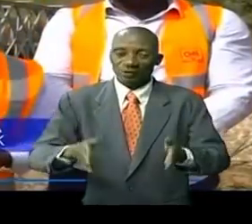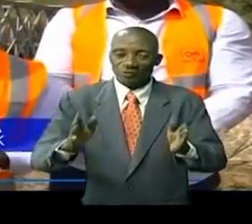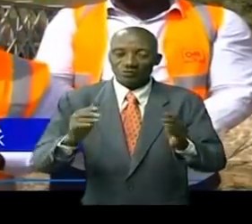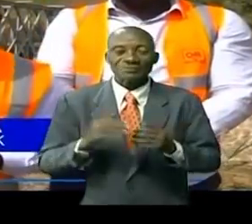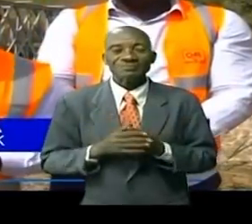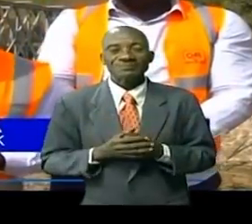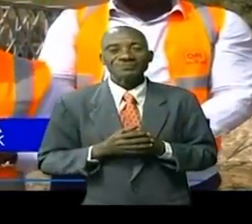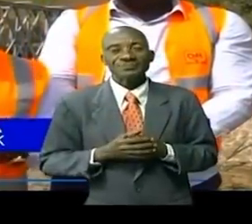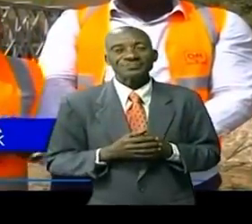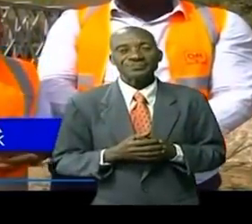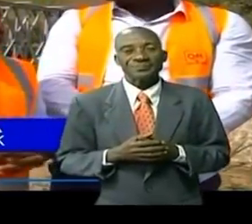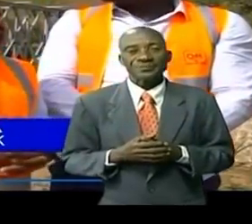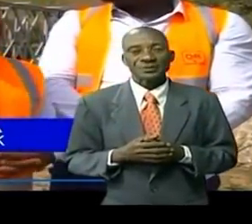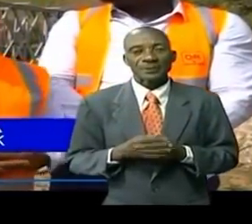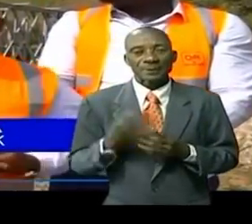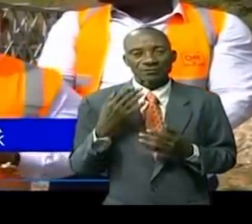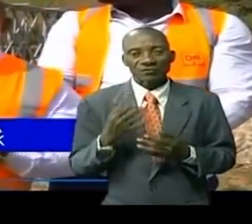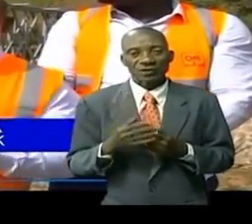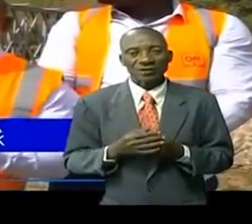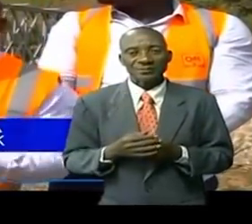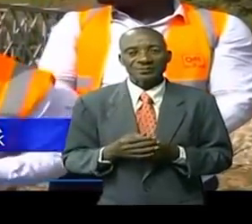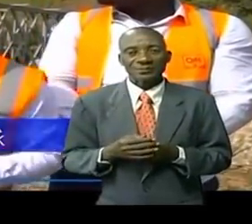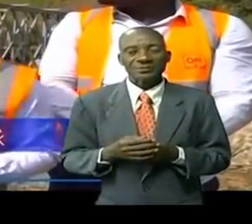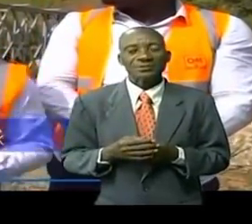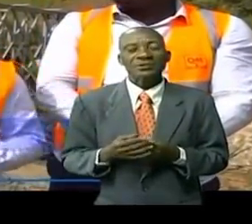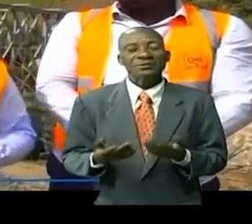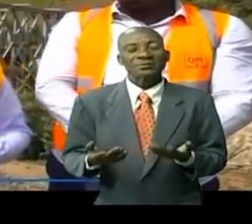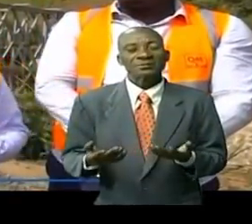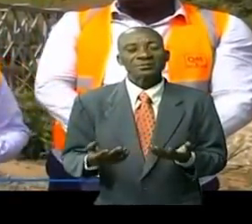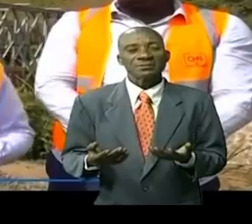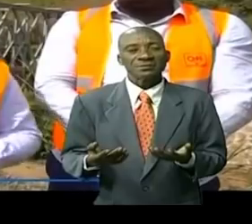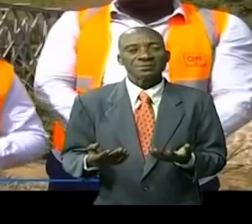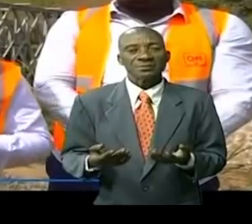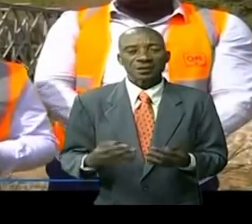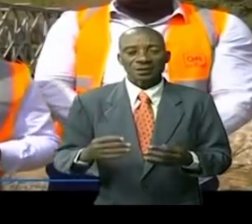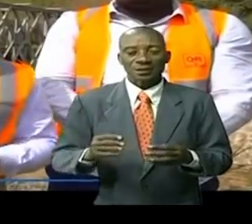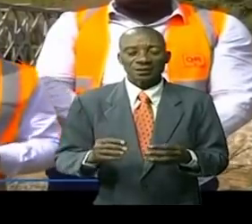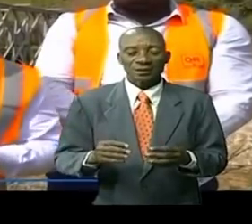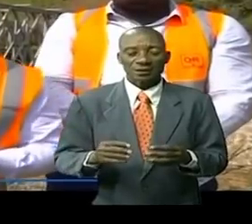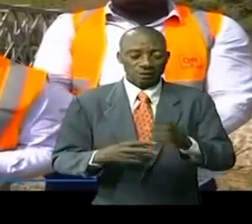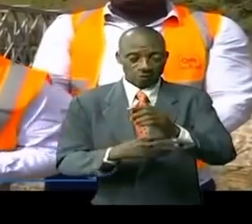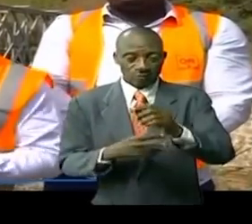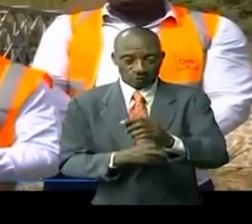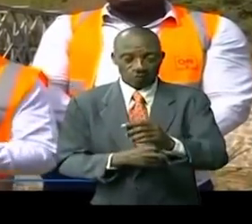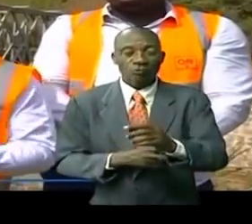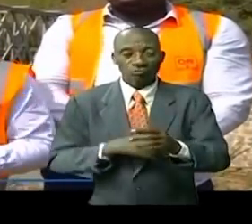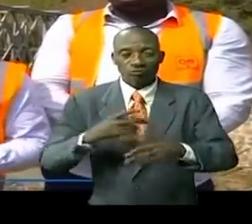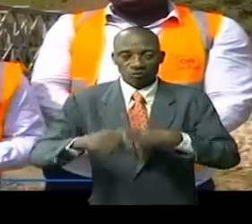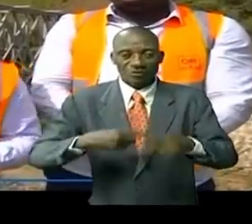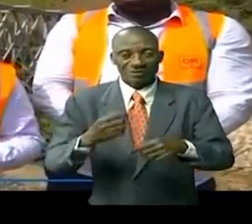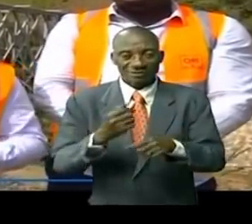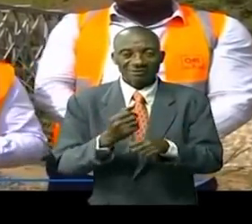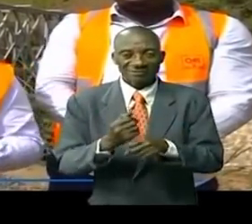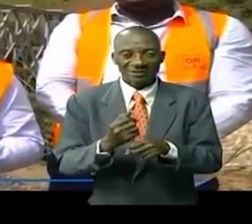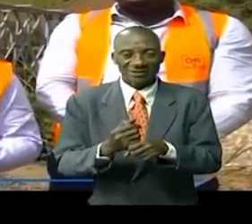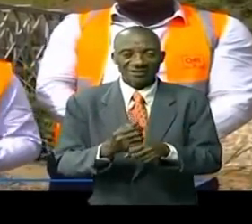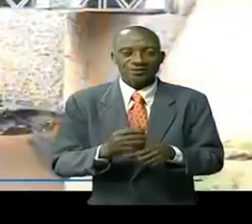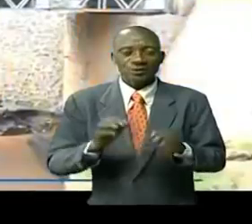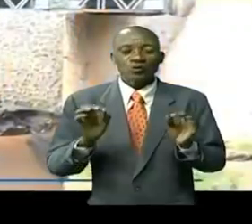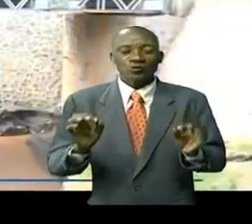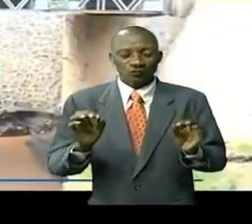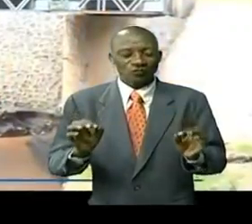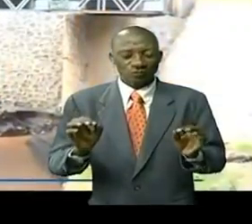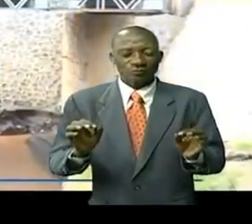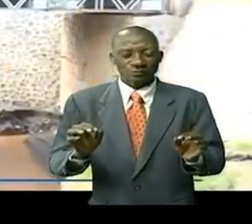rivières. Et ici, nous sommes exactement sur le pont Rushoga qui vient d'être terminé, finalisé par nos partenaires de l'Office des routes